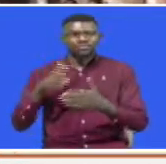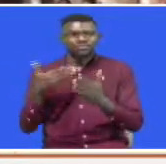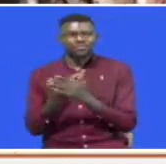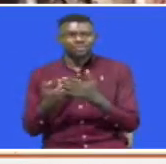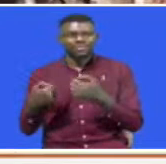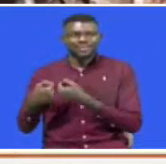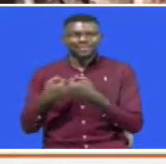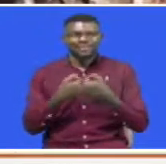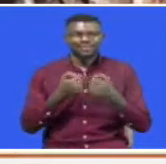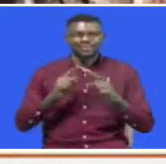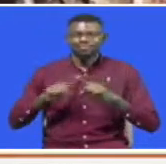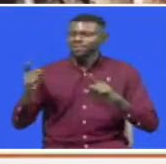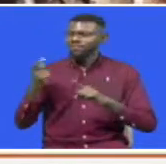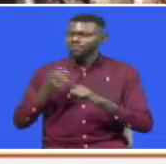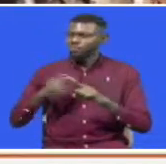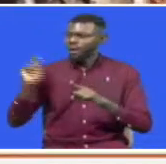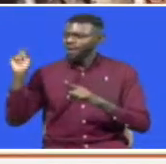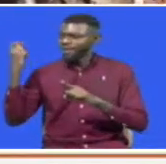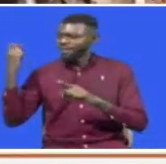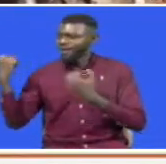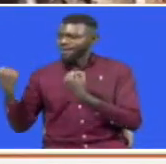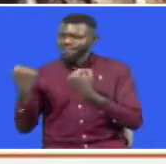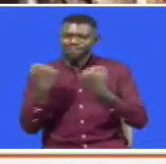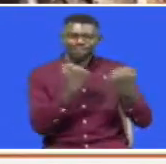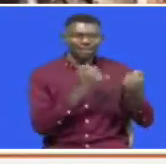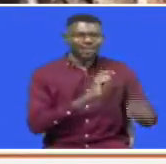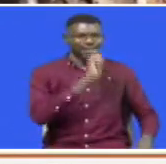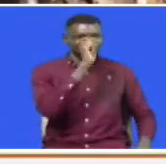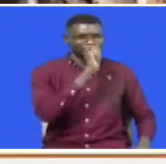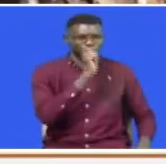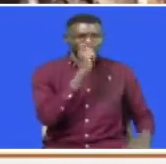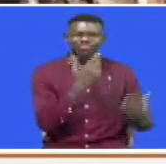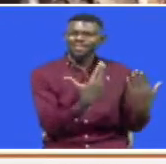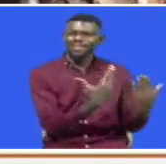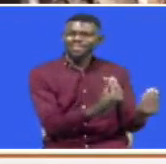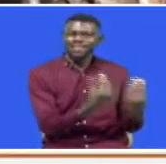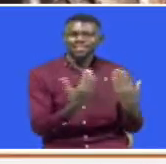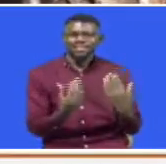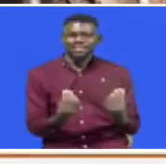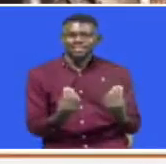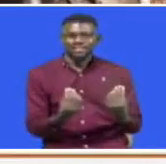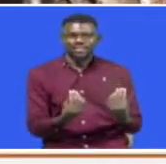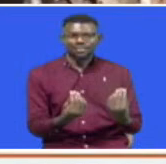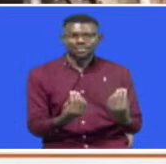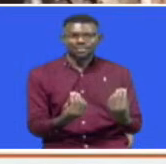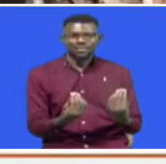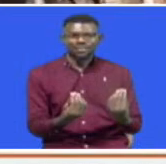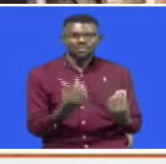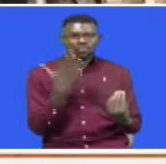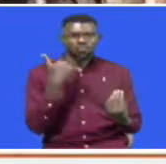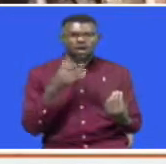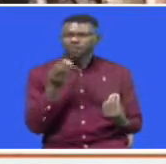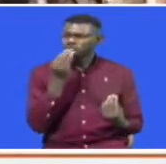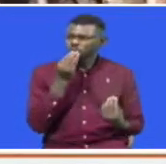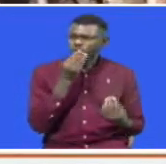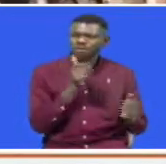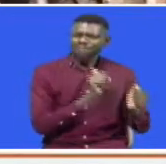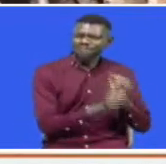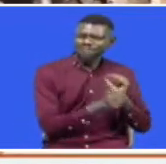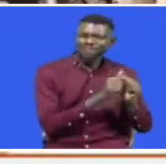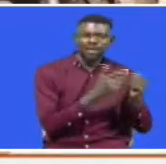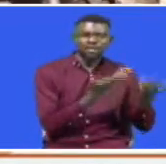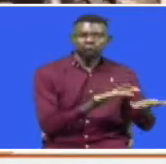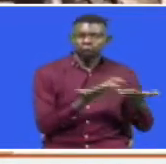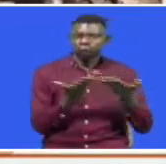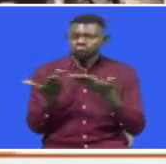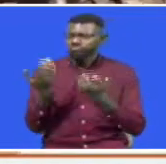Kenya kwenda Tanzania, ni mara moja unafanywa clearing na unapita. Changamoto hapo iweke wazi, kwa sababu chakula tunaleta kwa sababu ya binadamu.